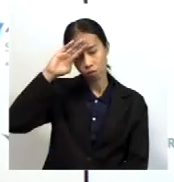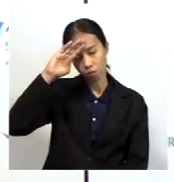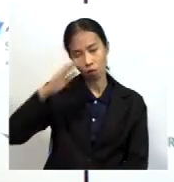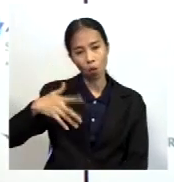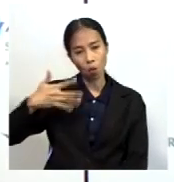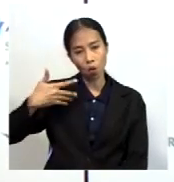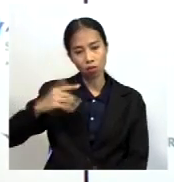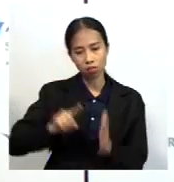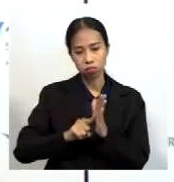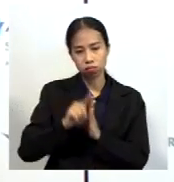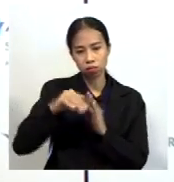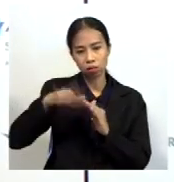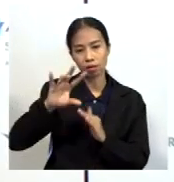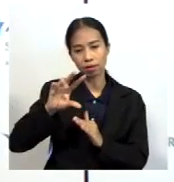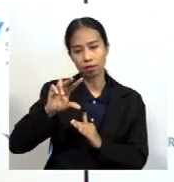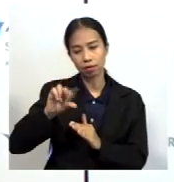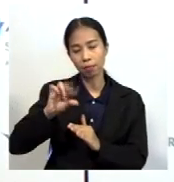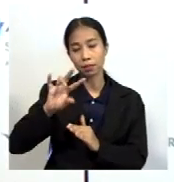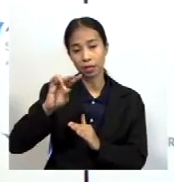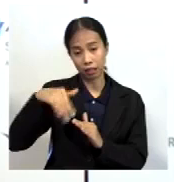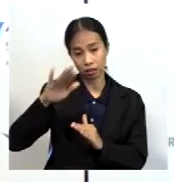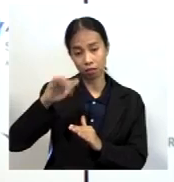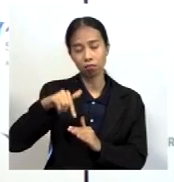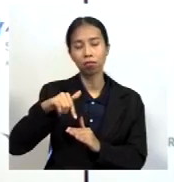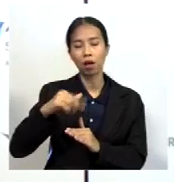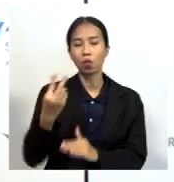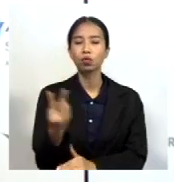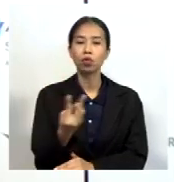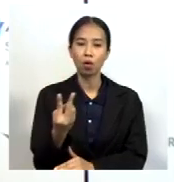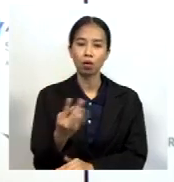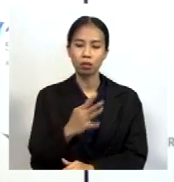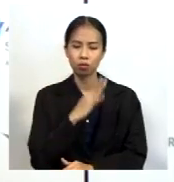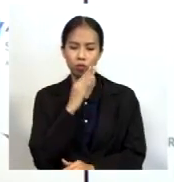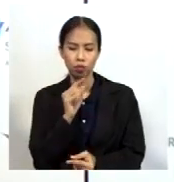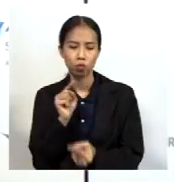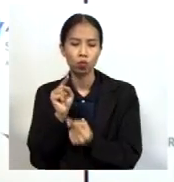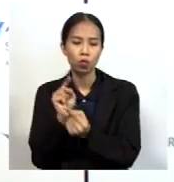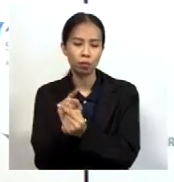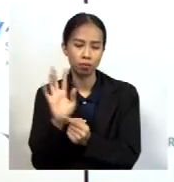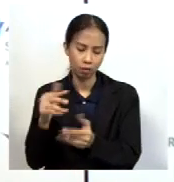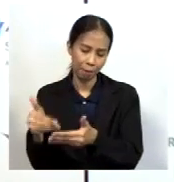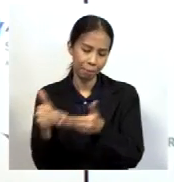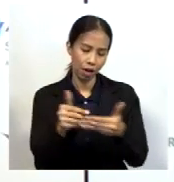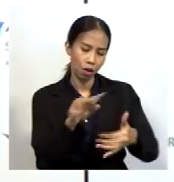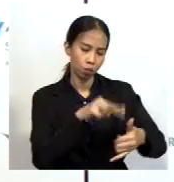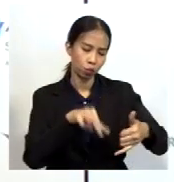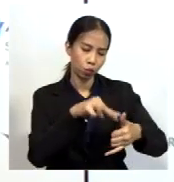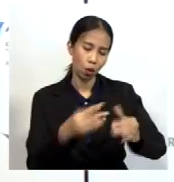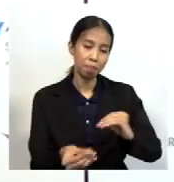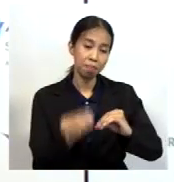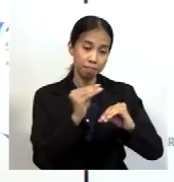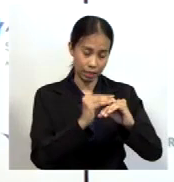ภูมิเกิน 37.5 องศาวันเมื่อไหร่ที่เจอแบบนี้เราก็จะนำไปตรวจเพิ่มเติมนะครับตรงนี้เราก็